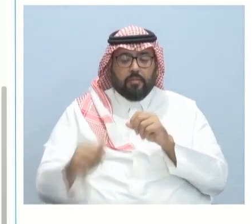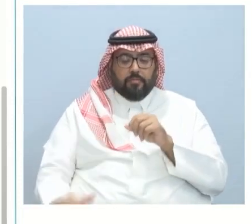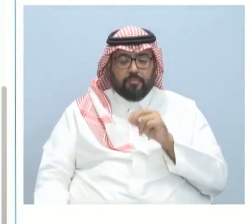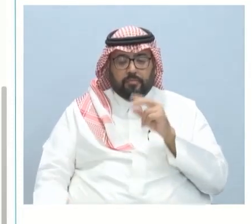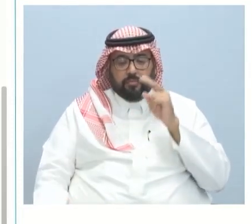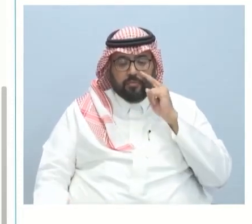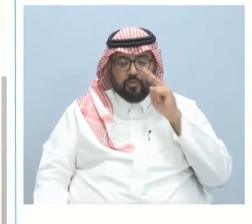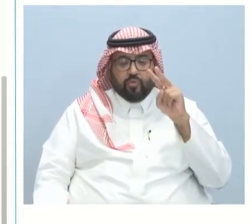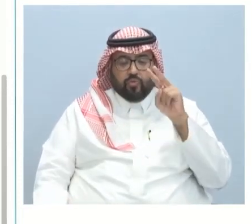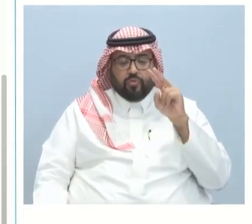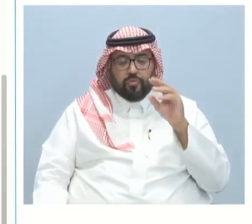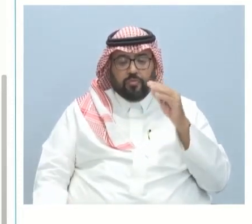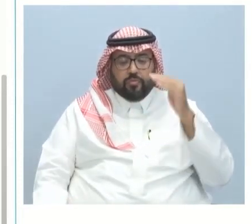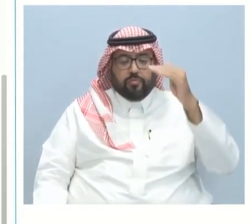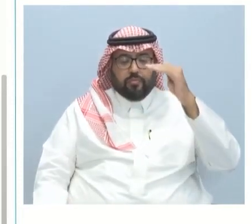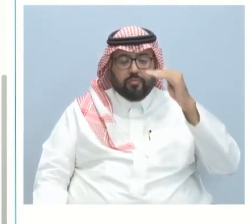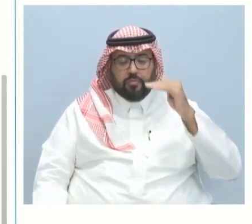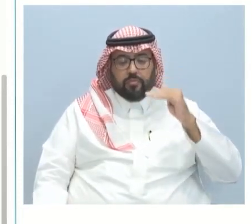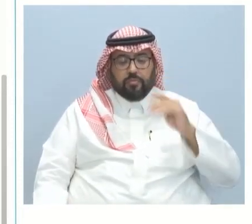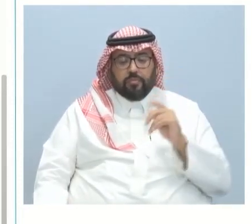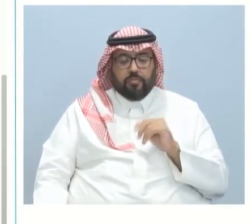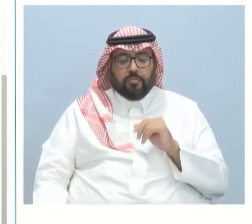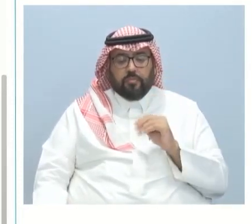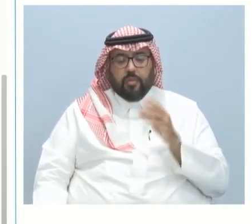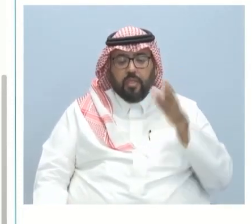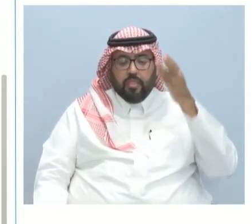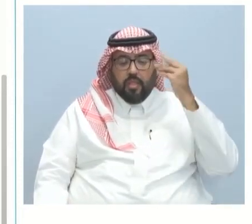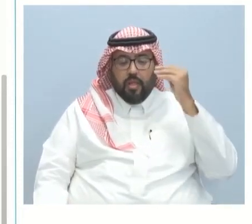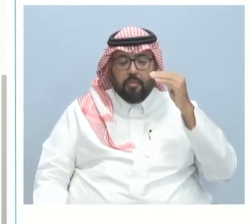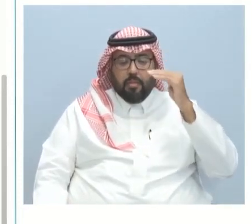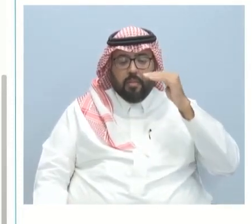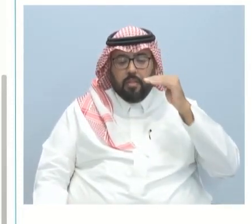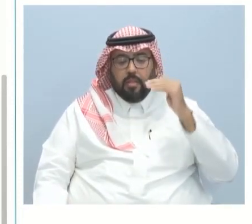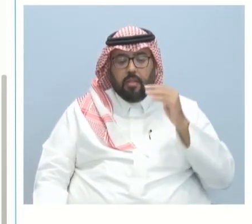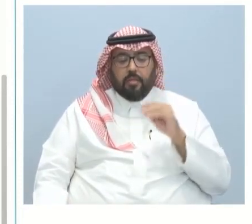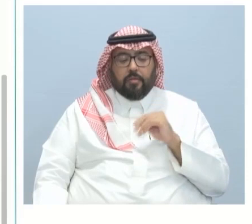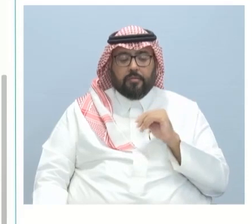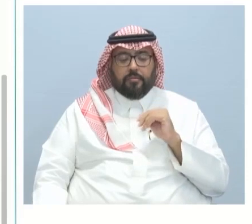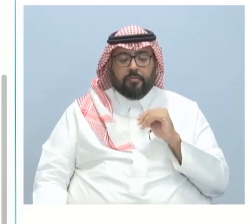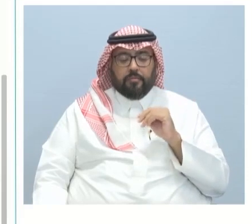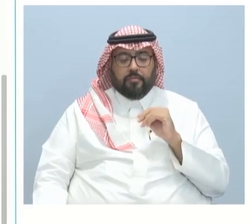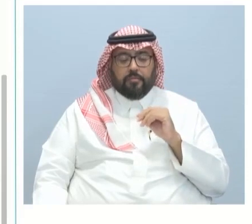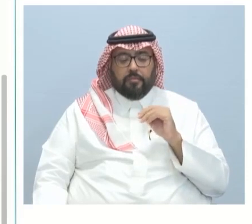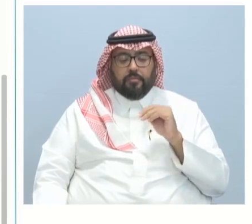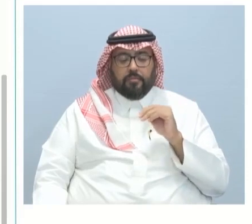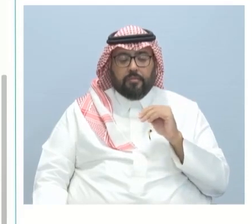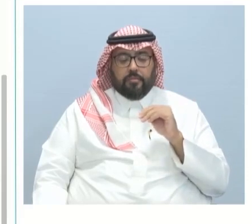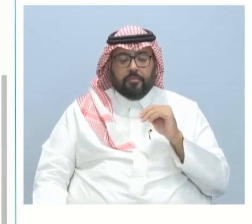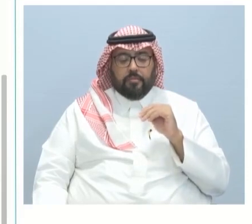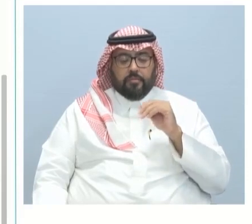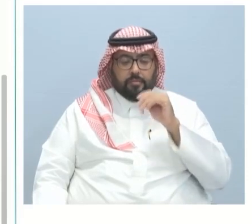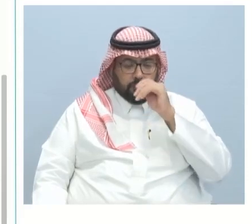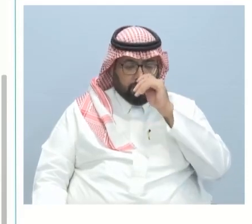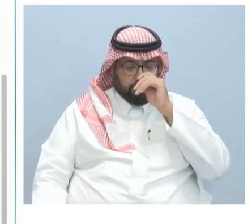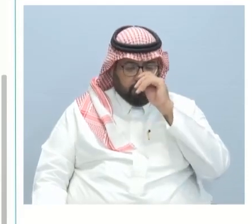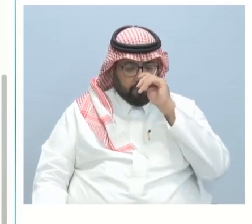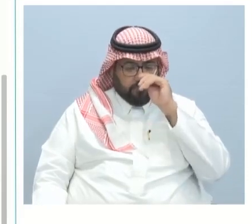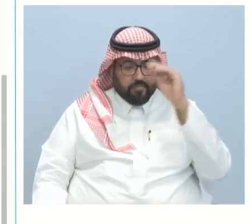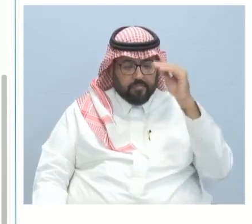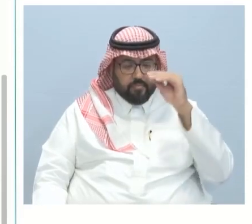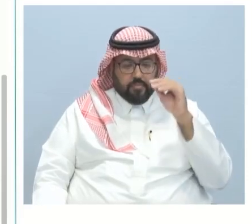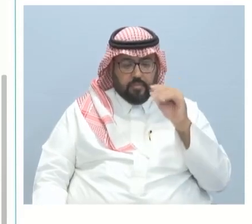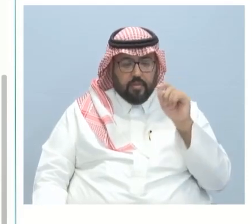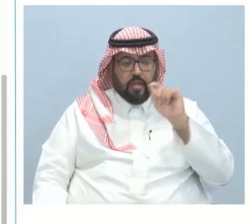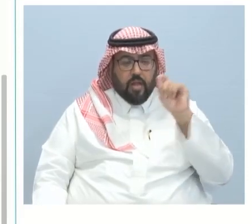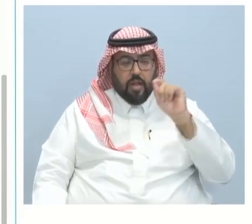نشاهد اللبنات في التعليمات البرمجيه نقوم ب وضع لبنه نقل